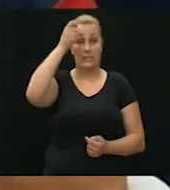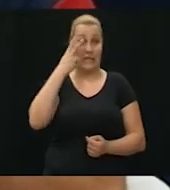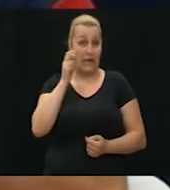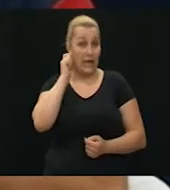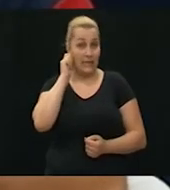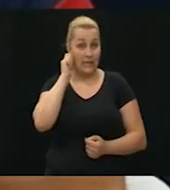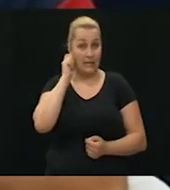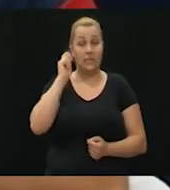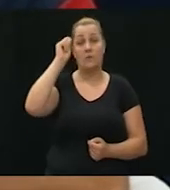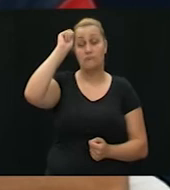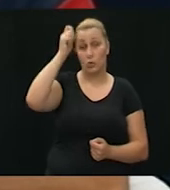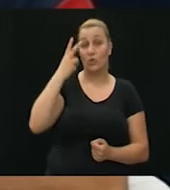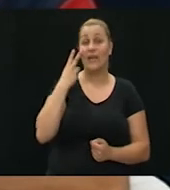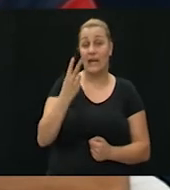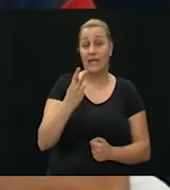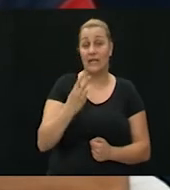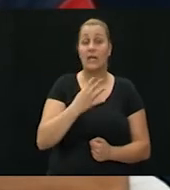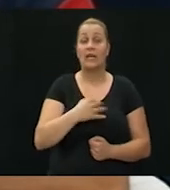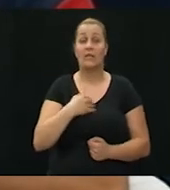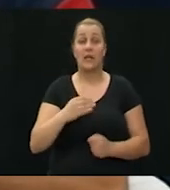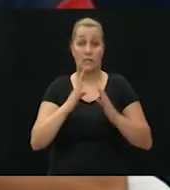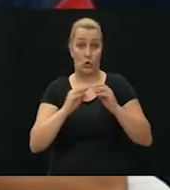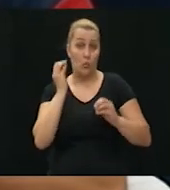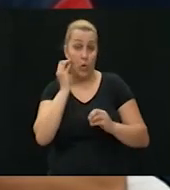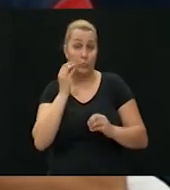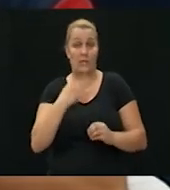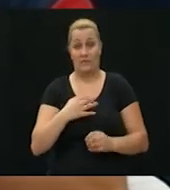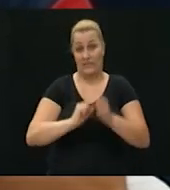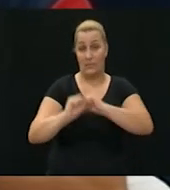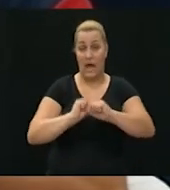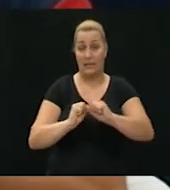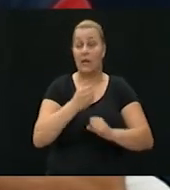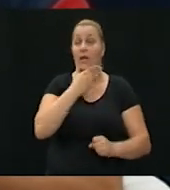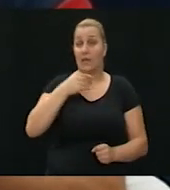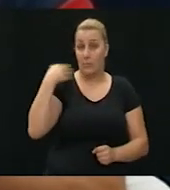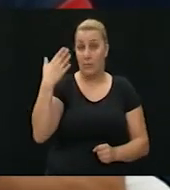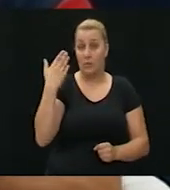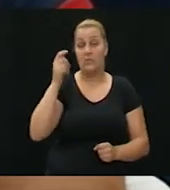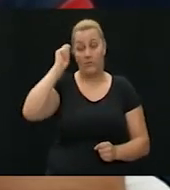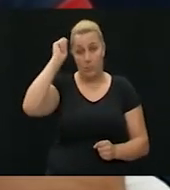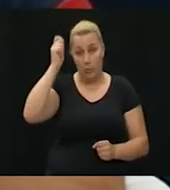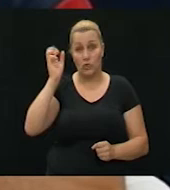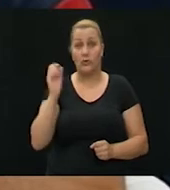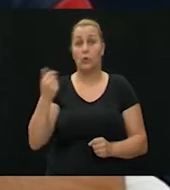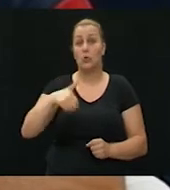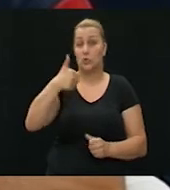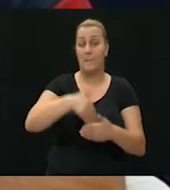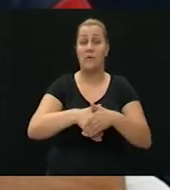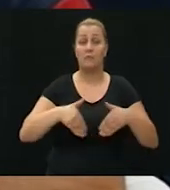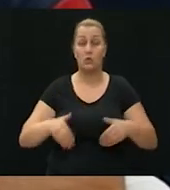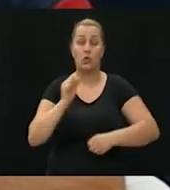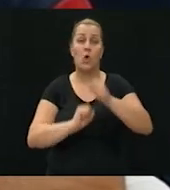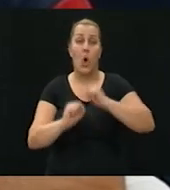Cijenjene gledateljice, poštovani gledatelji, hrvatski domoljubi, hrvatski branitelji, lijep pozdrav, poštovanje, dobrodošli na prvu